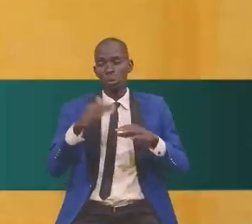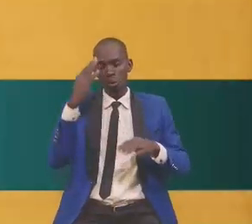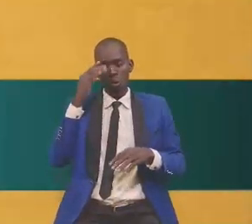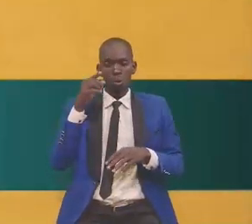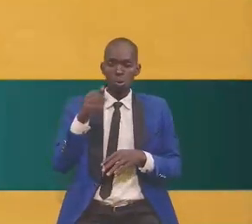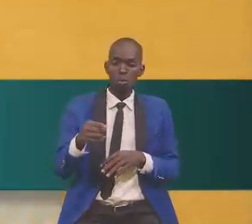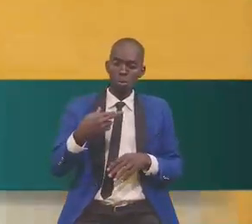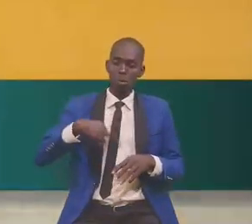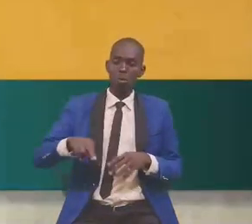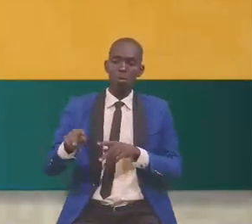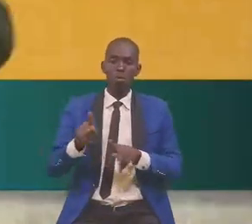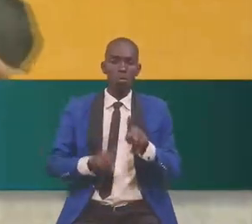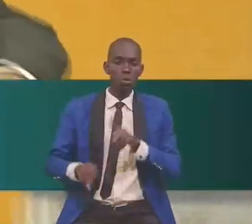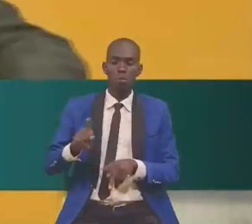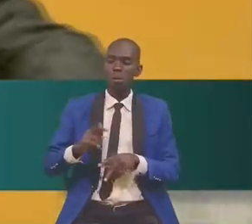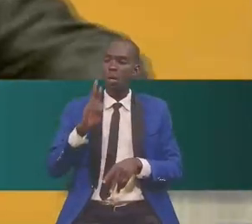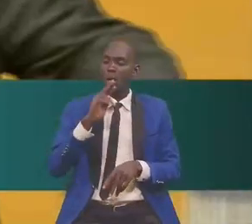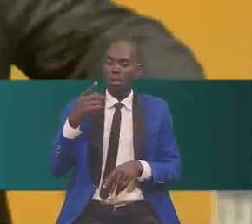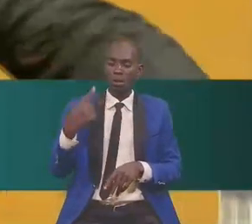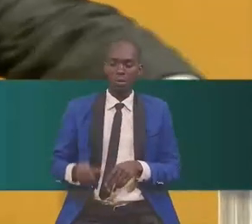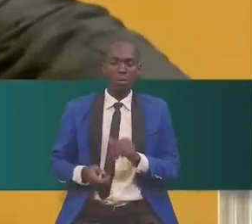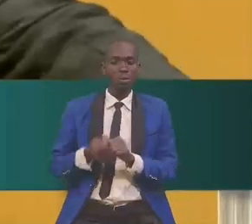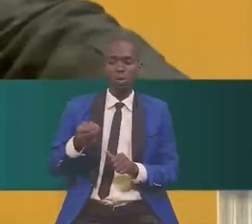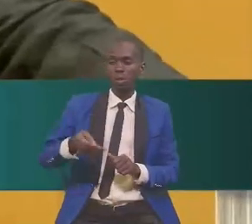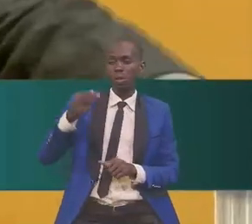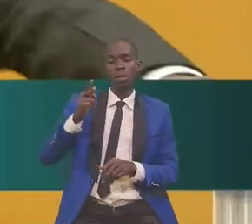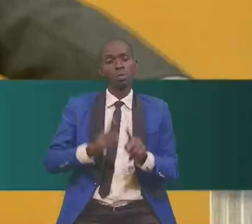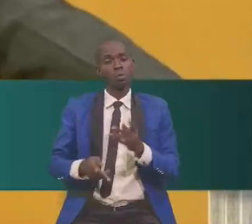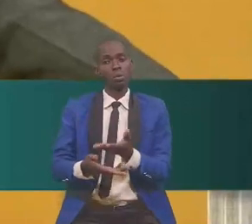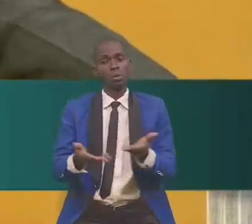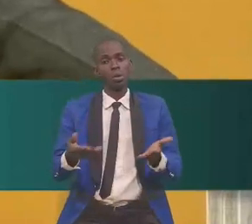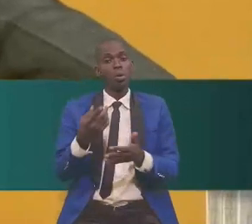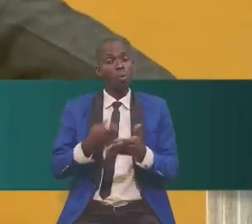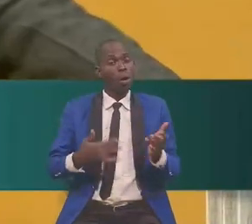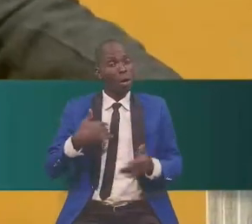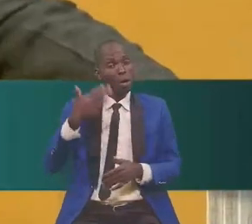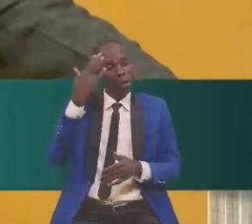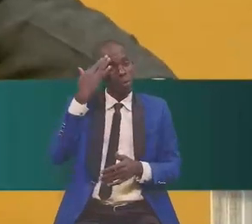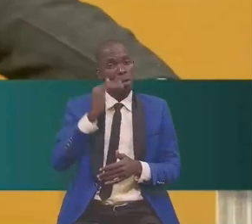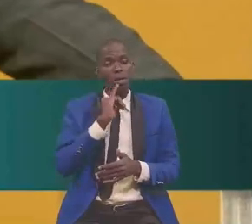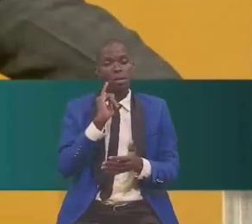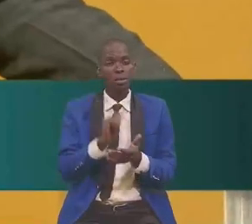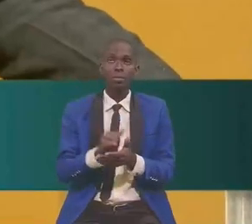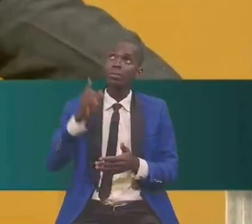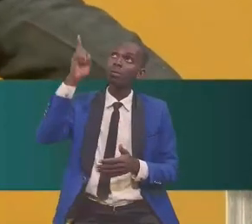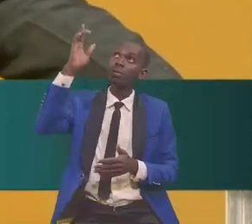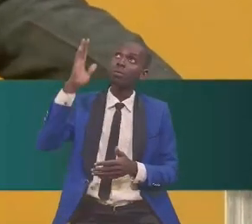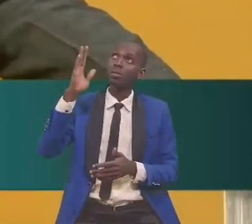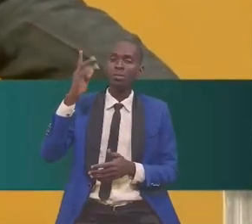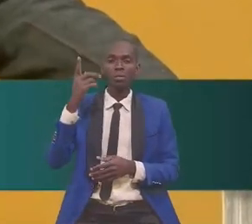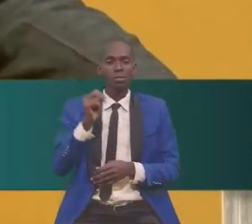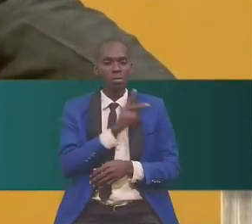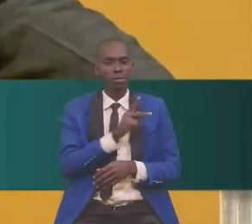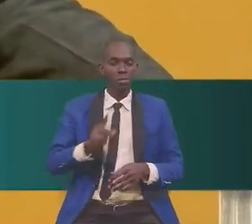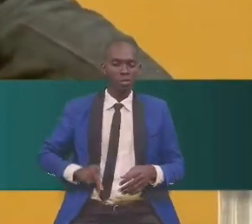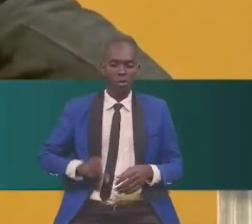que les religieux étaient les plus hauts. Ce que je savais, c'est que Dieu, le roi du ciel